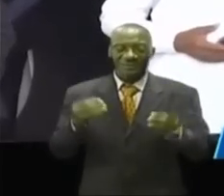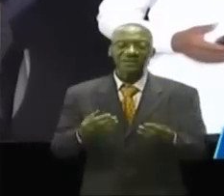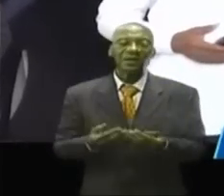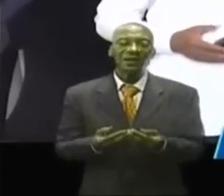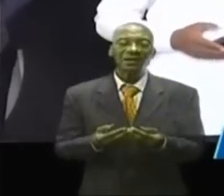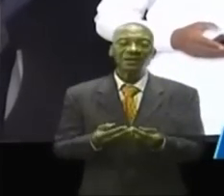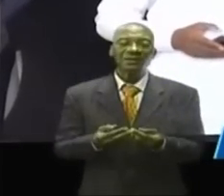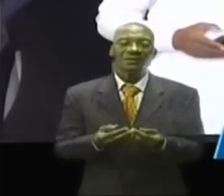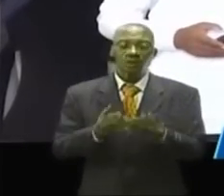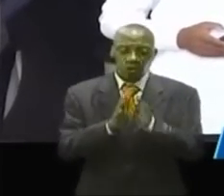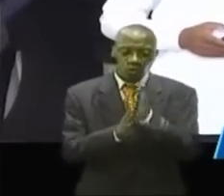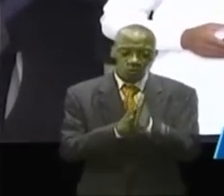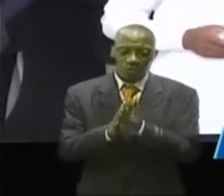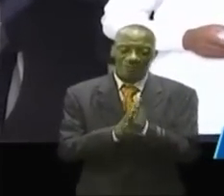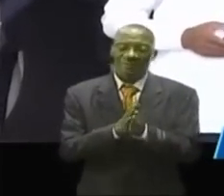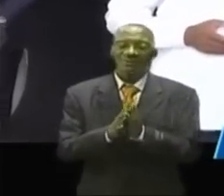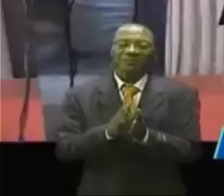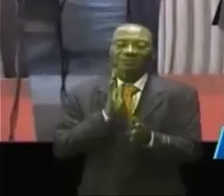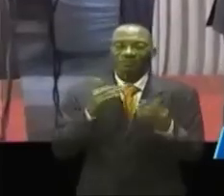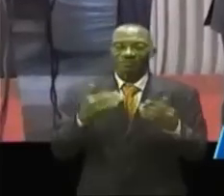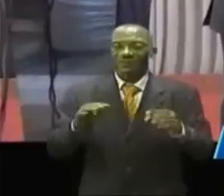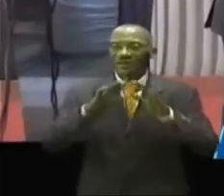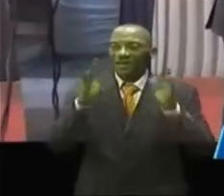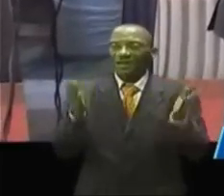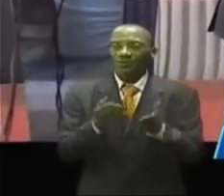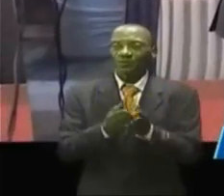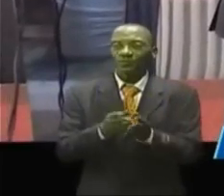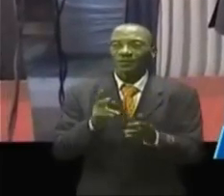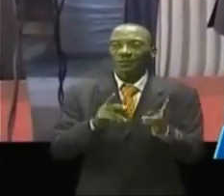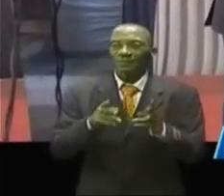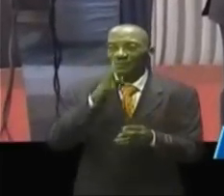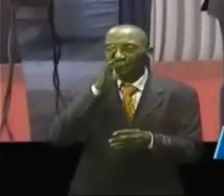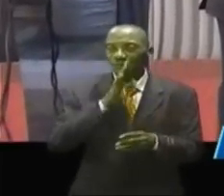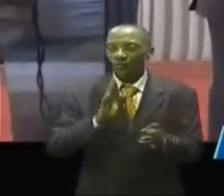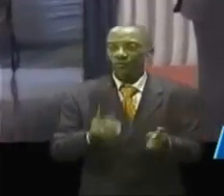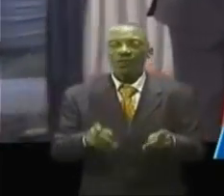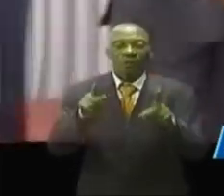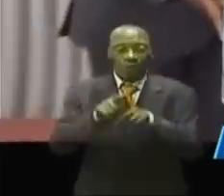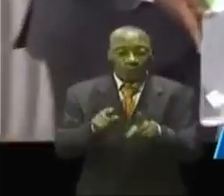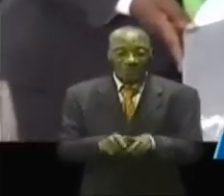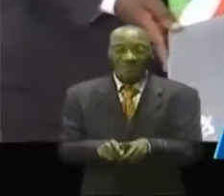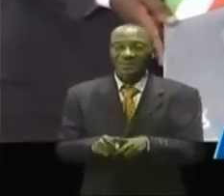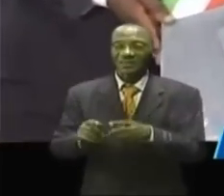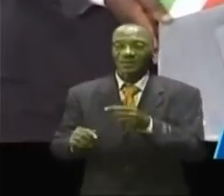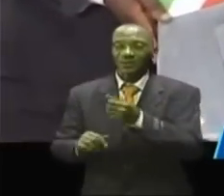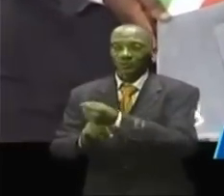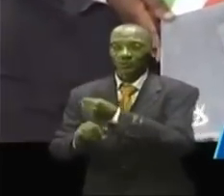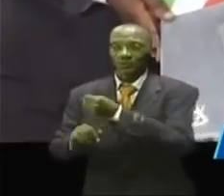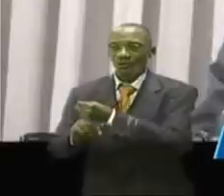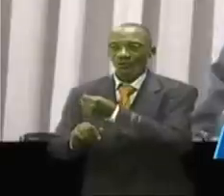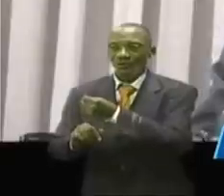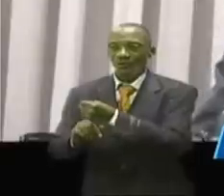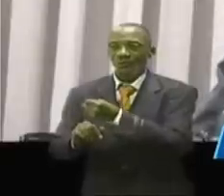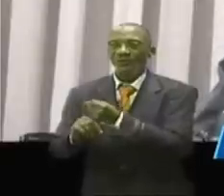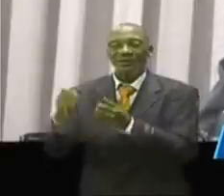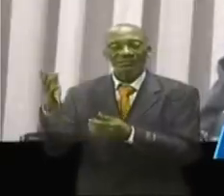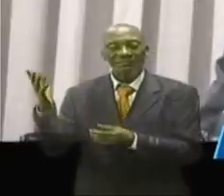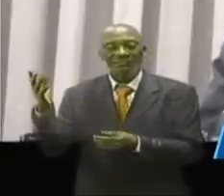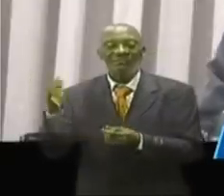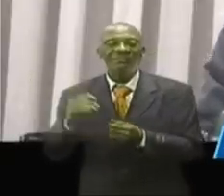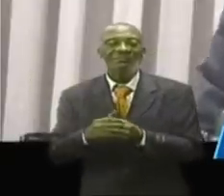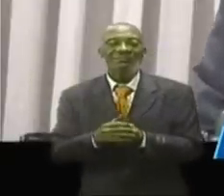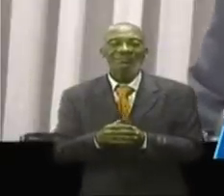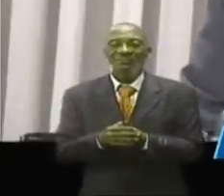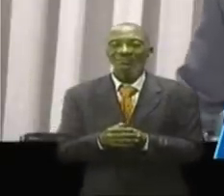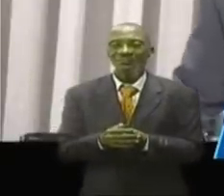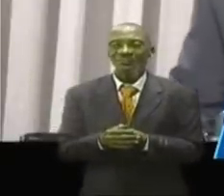façon dont nous pourrions renforcer cette indépendance qui nous a rendu notre honneur, le droit à la parole